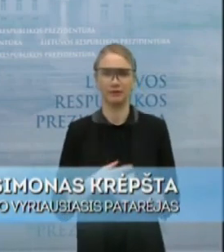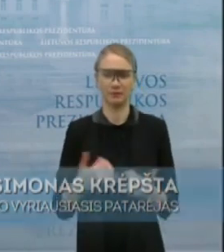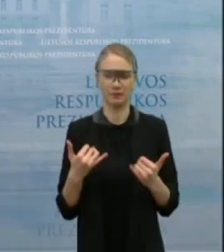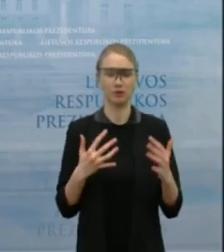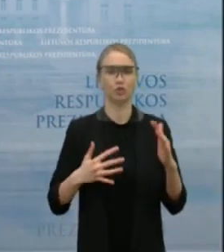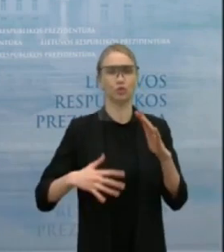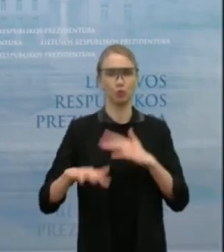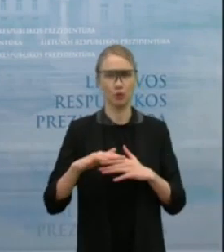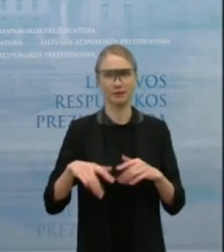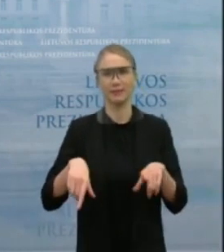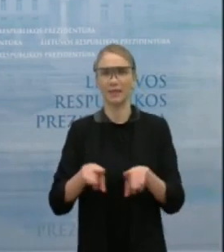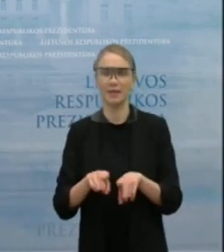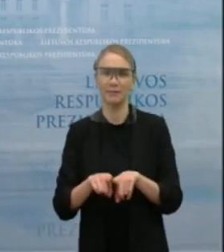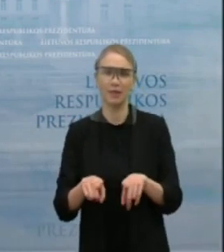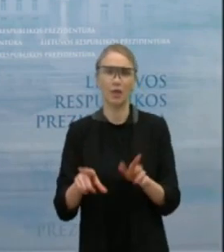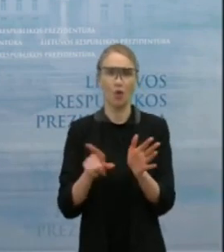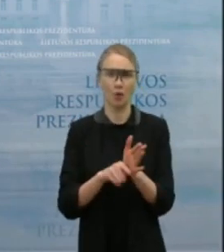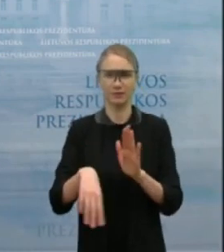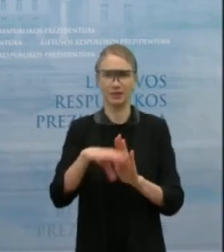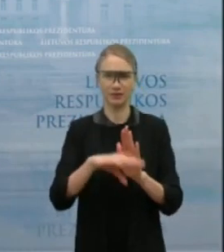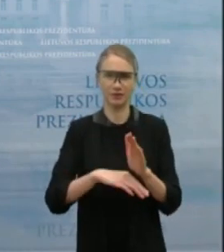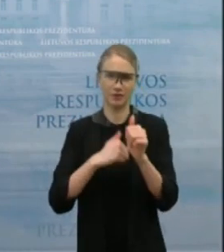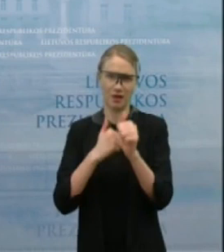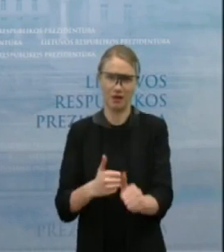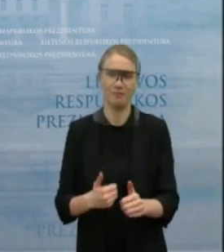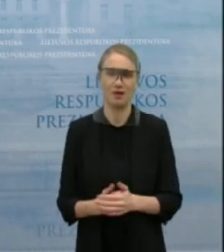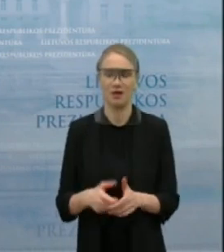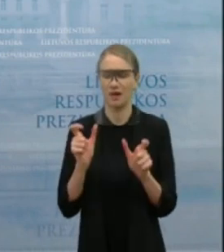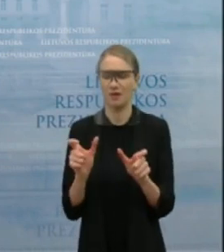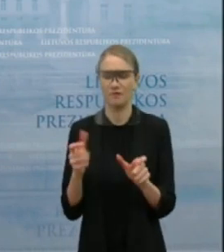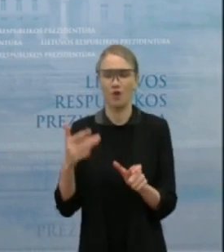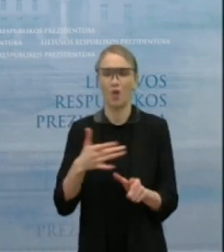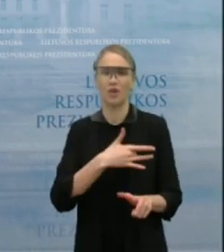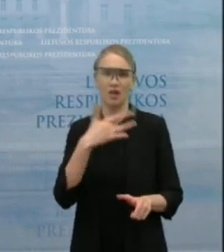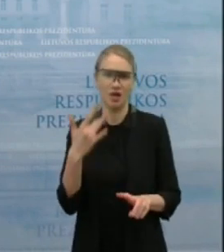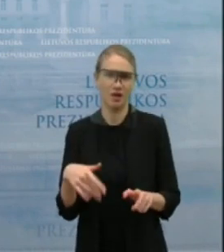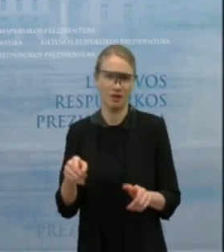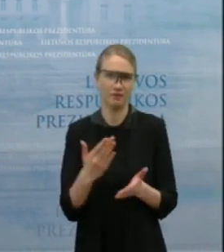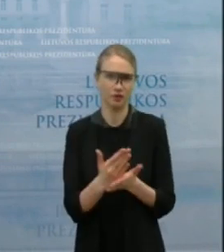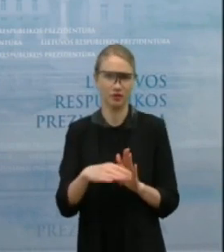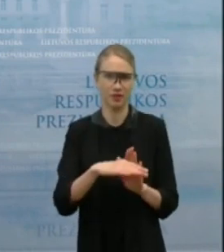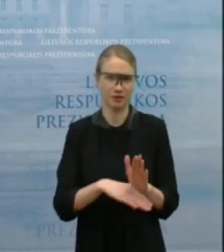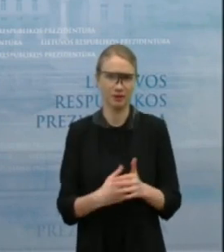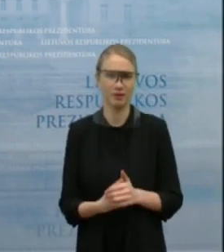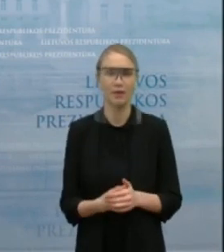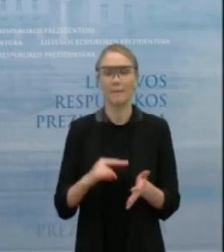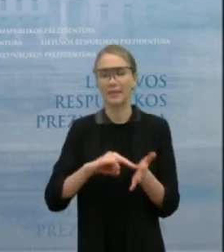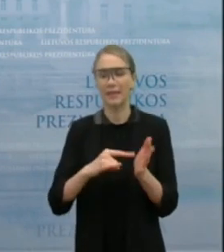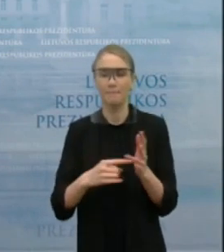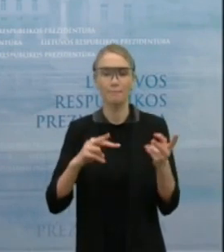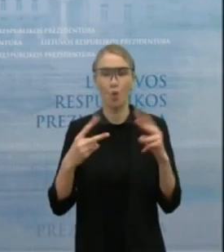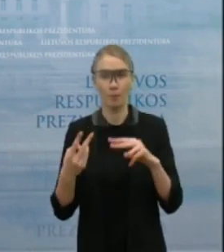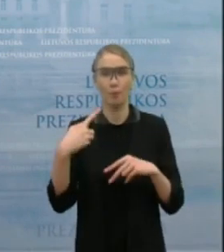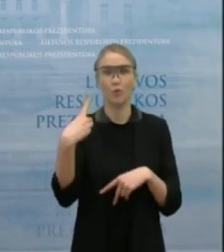abejo ir kaip ir kitais atvejais būtina laikytis nustatytų karantino reikalavimų. Na, ir tas planuojamas pokytis nuo